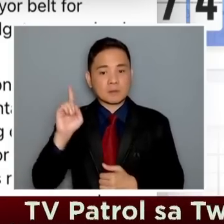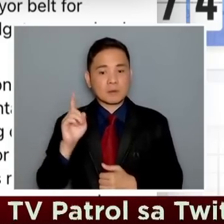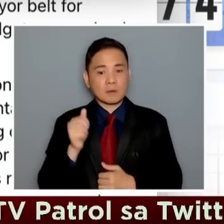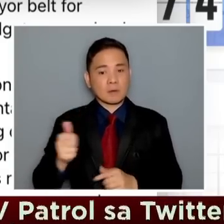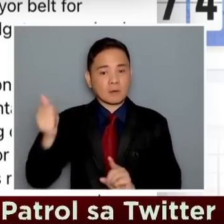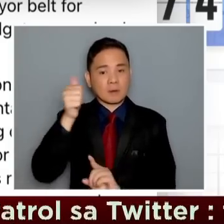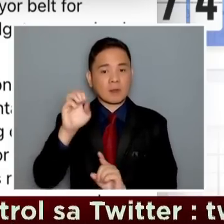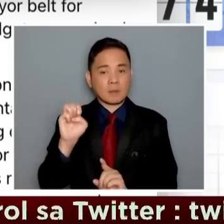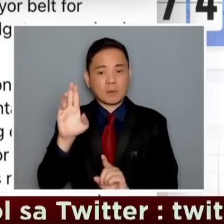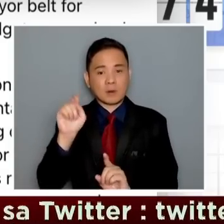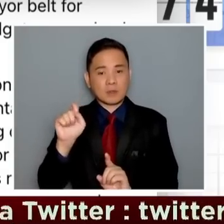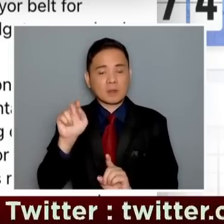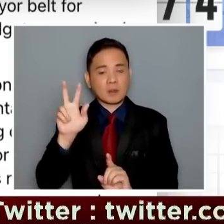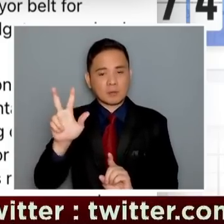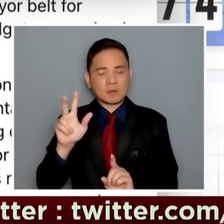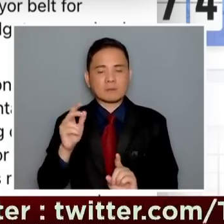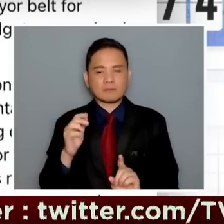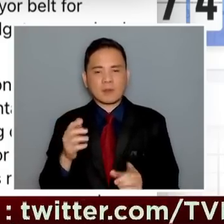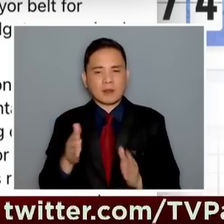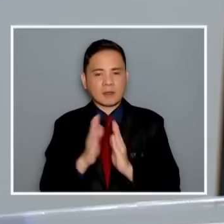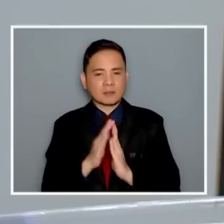MRT3 sa estudyante.